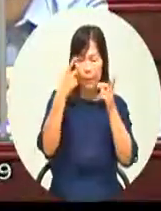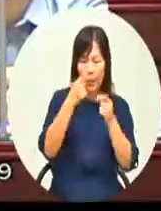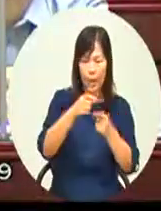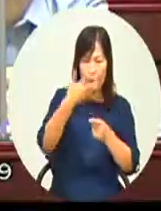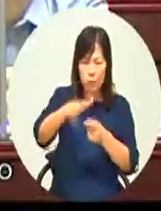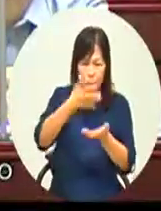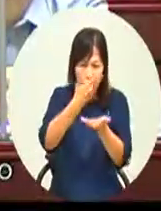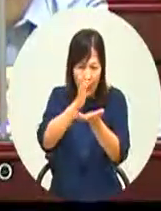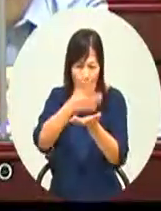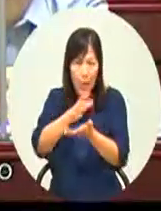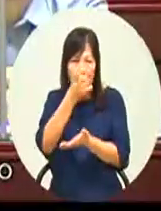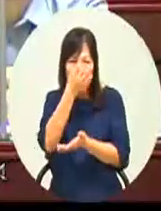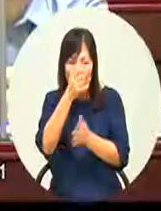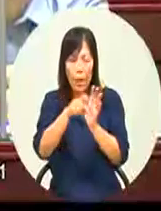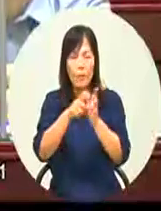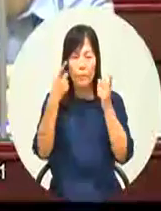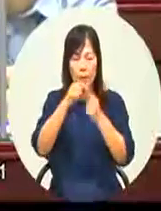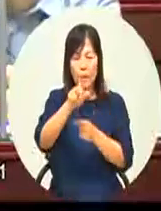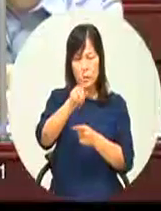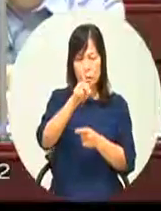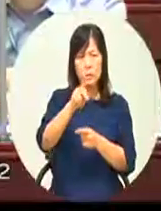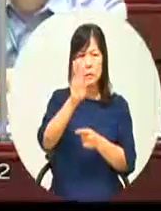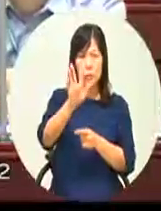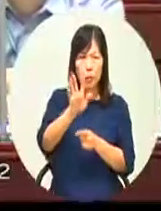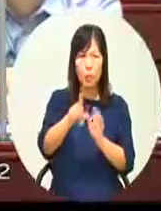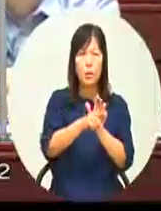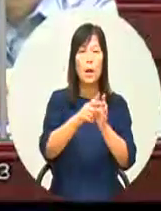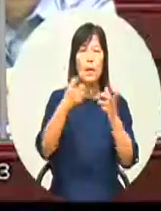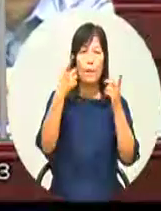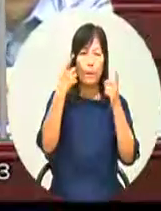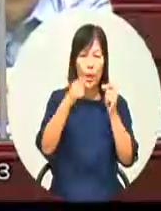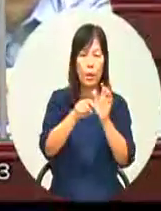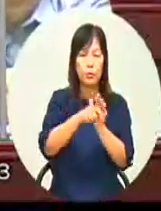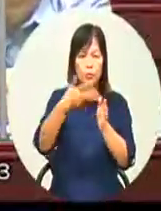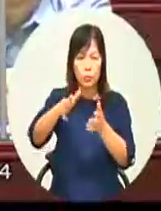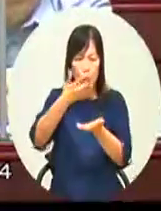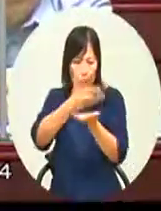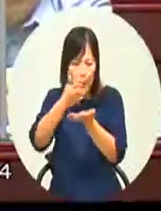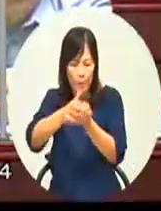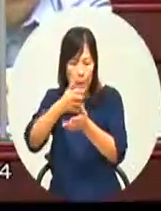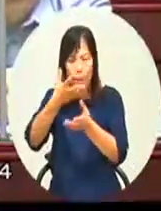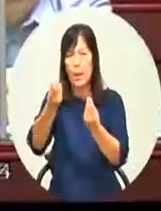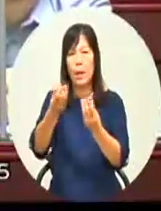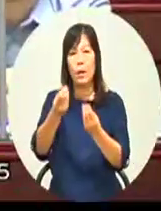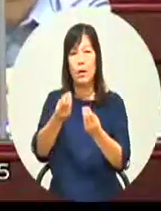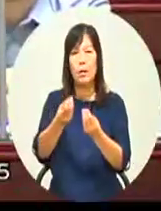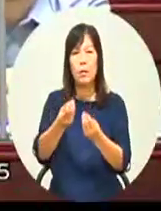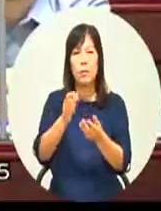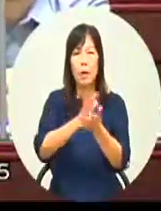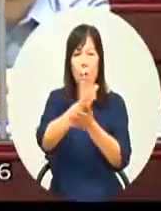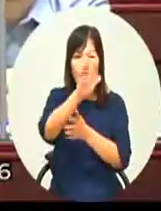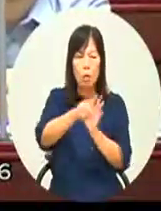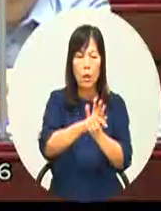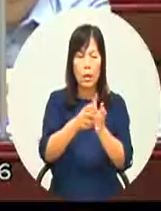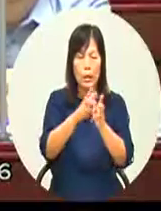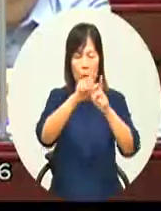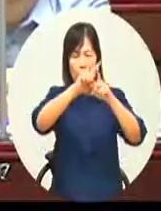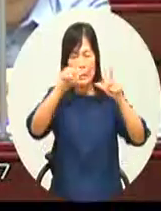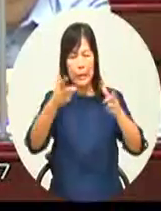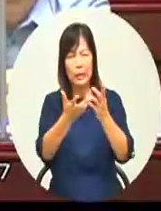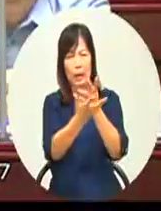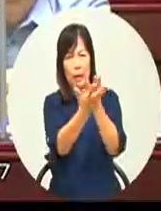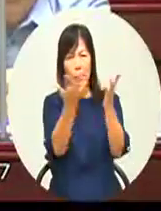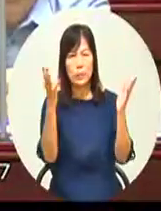前这个是借来的嘛本来就是没有那个排水的系统。 对， 那后来因为有一个大的展览，我们也想